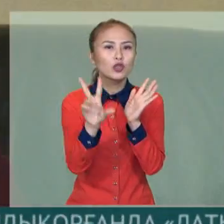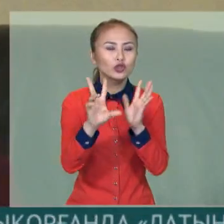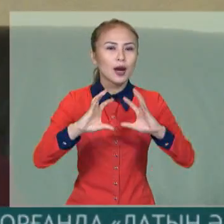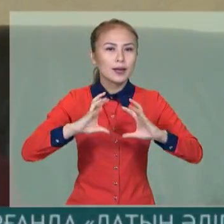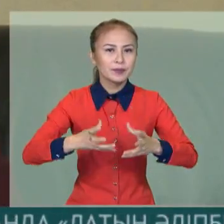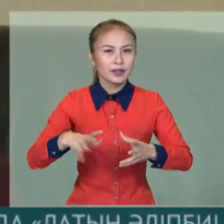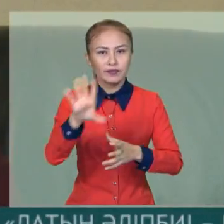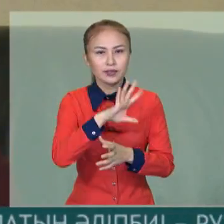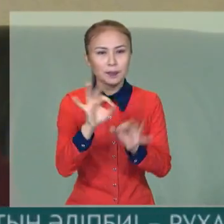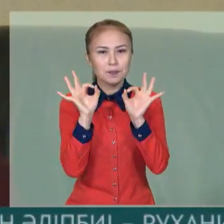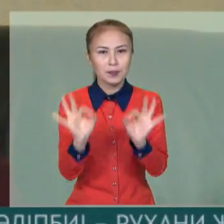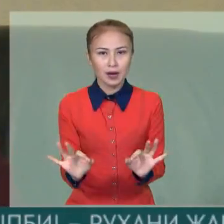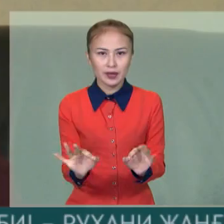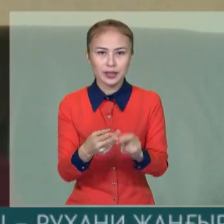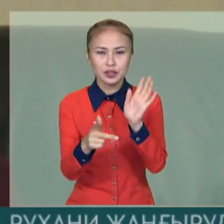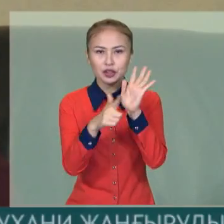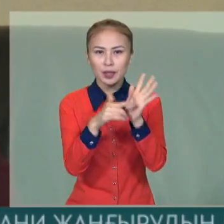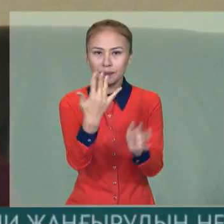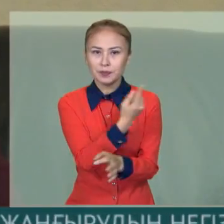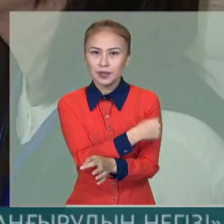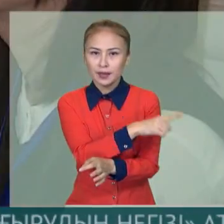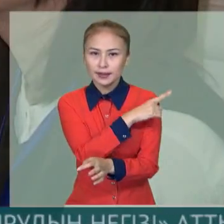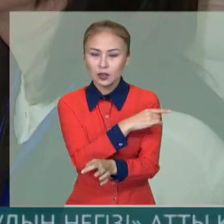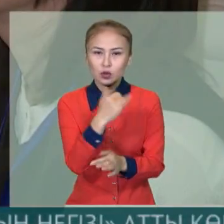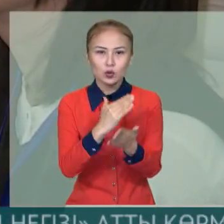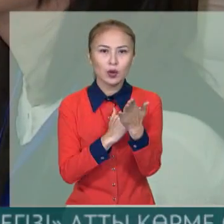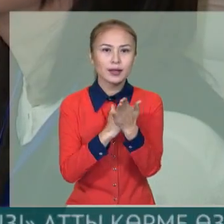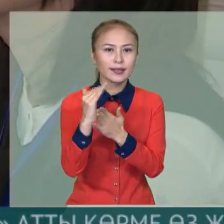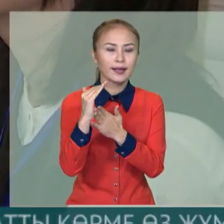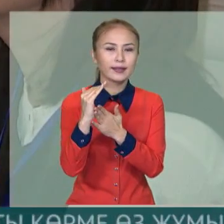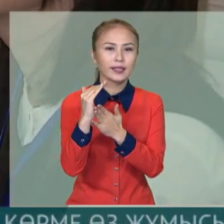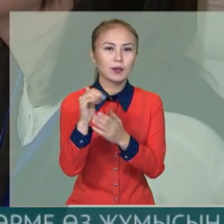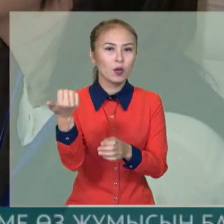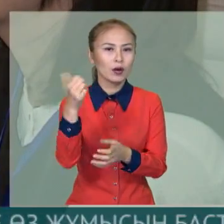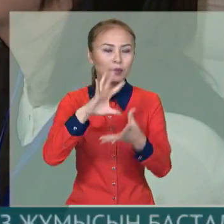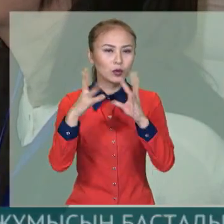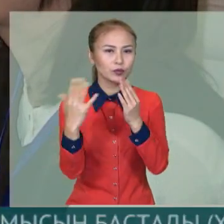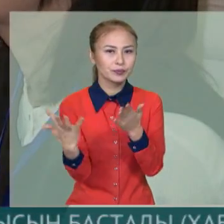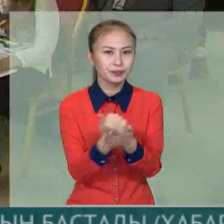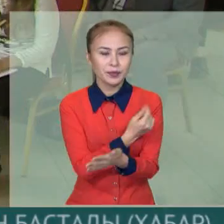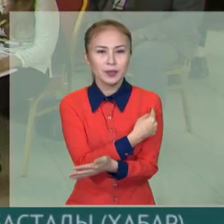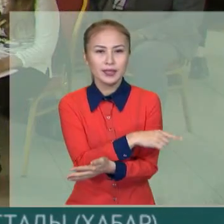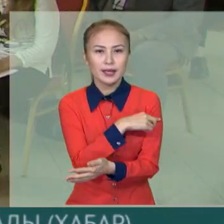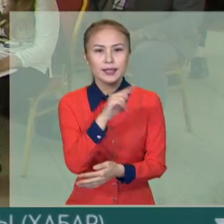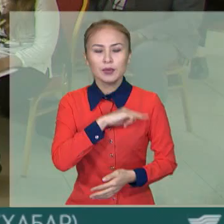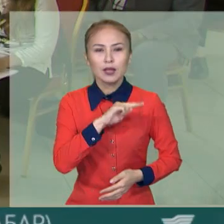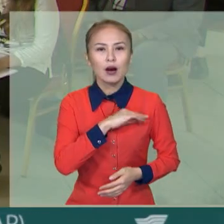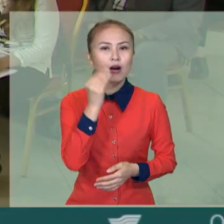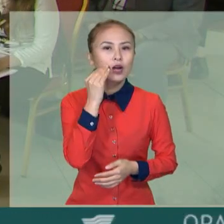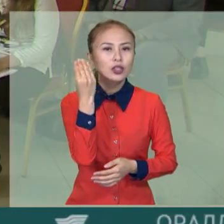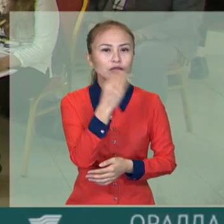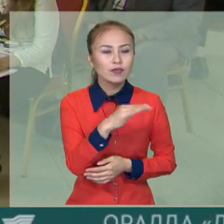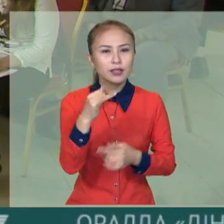талаптарға сәйкестігін растады. Ал 7 медициналық ұйым аккредиттеудің жоғарғы санатына ие болған. Медициналық қызметтің сапасын арттыру